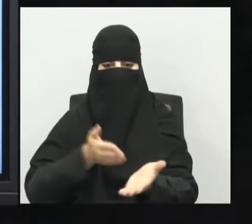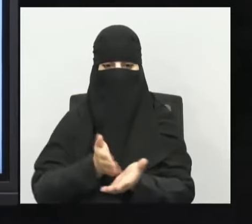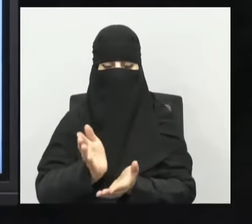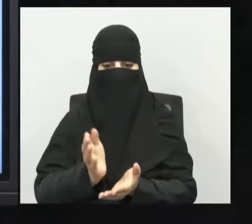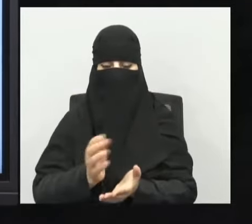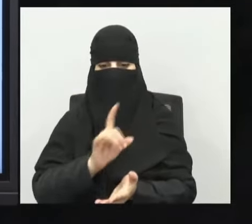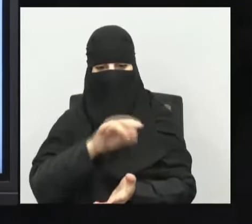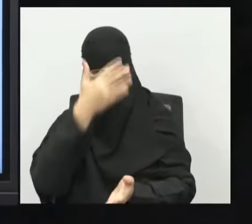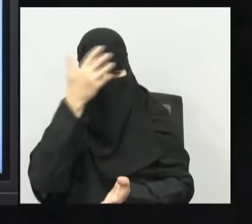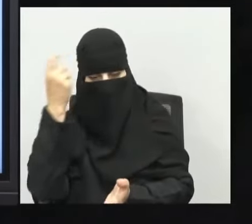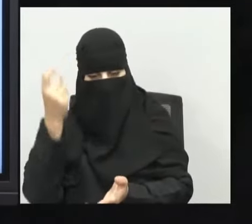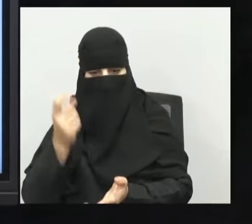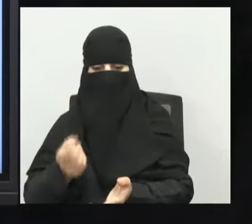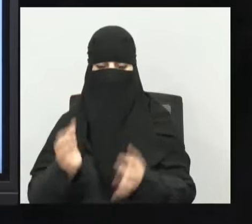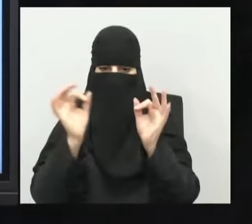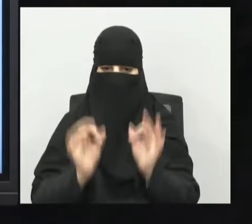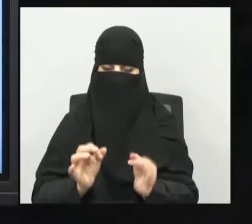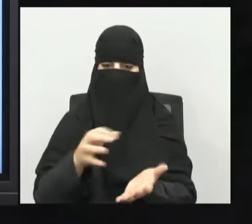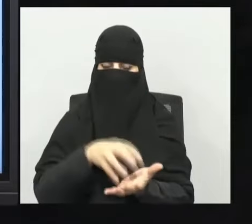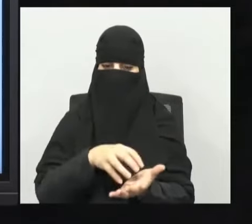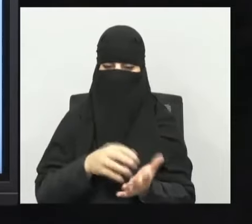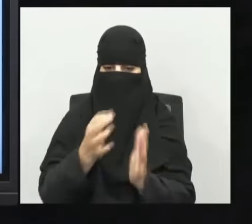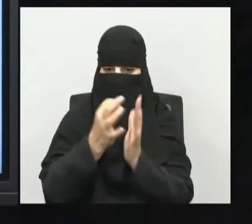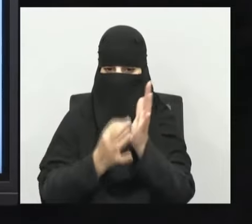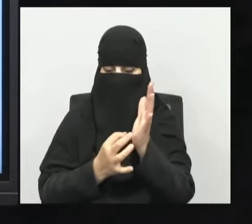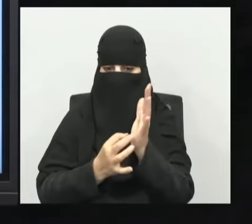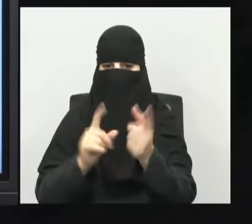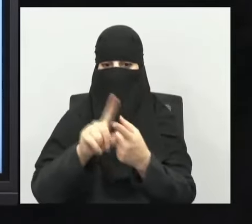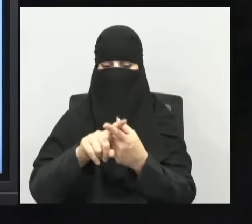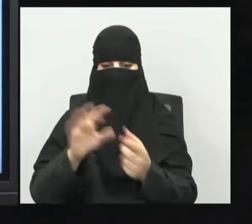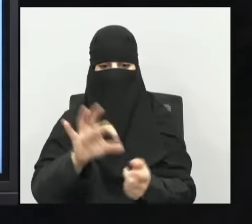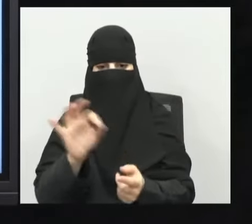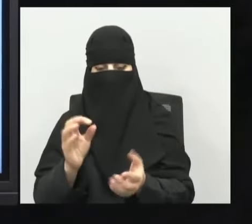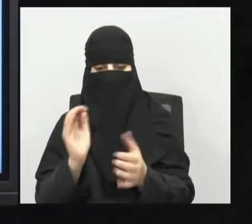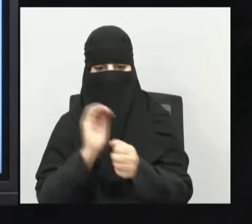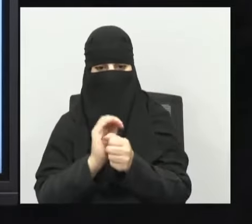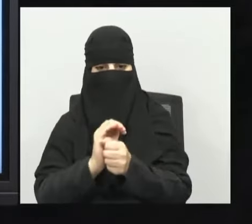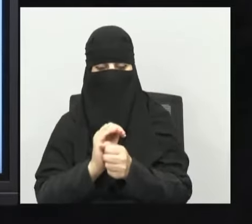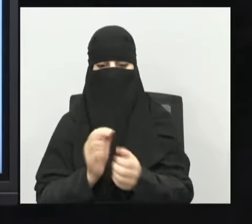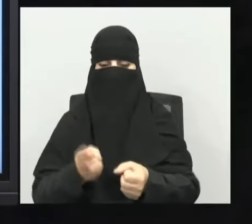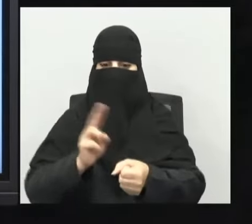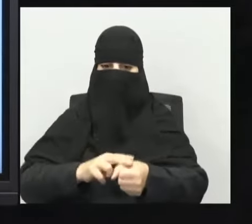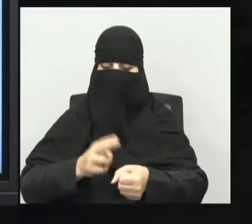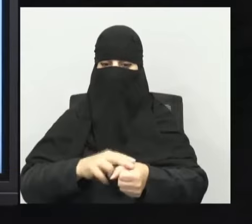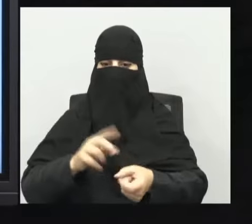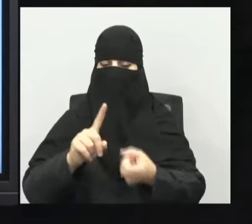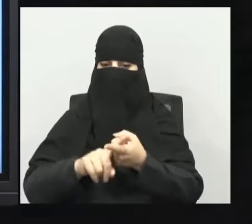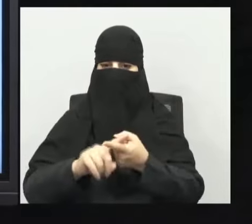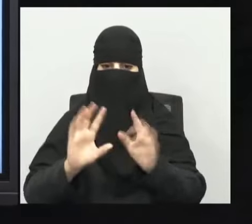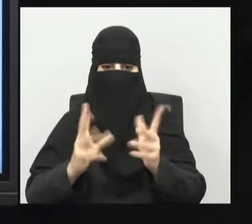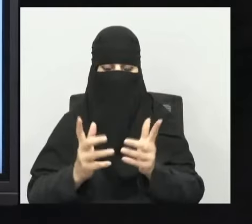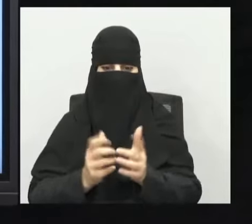حيحفظ حقائق الضرب بابطال يستطيع ان يطبق احد طرائق الضرب اللي تعلمناها صح ولا لا اما بتكرار الجمع او